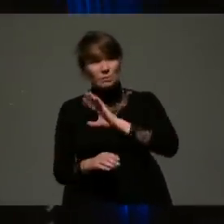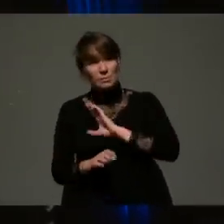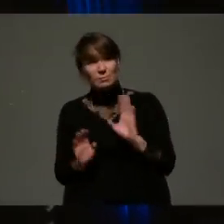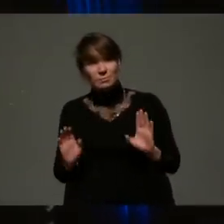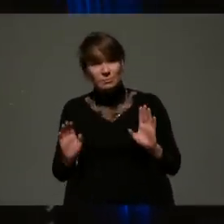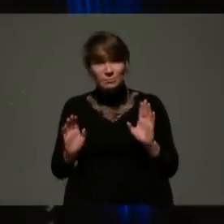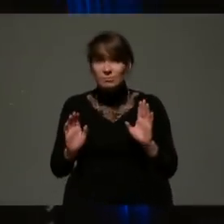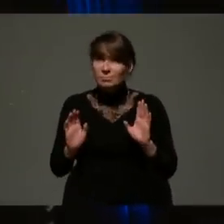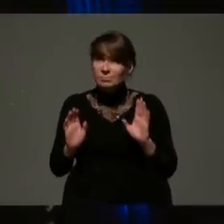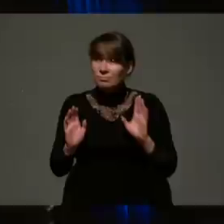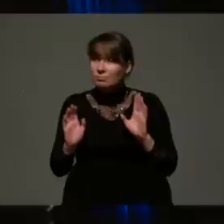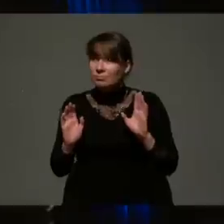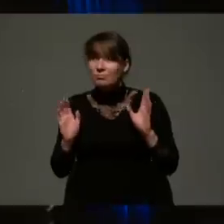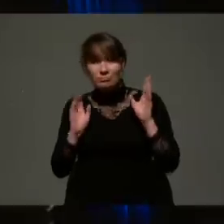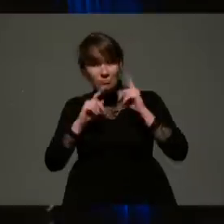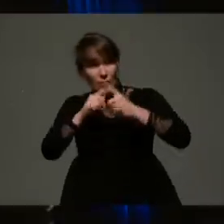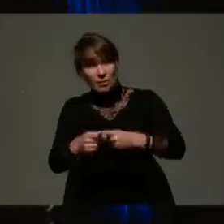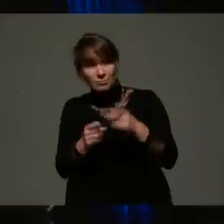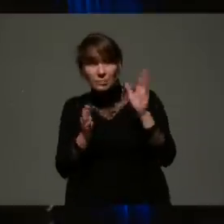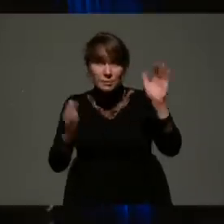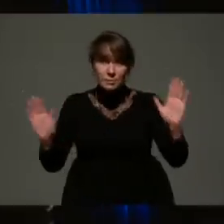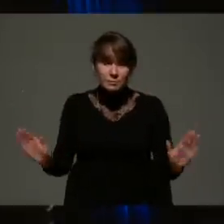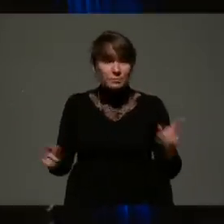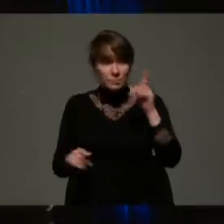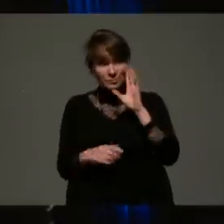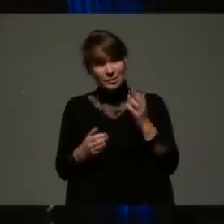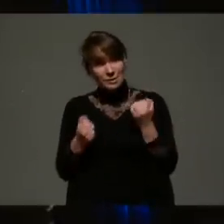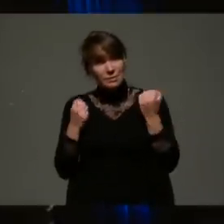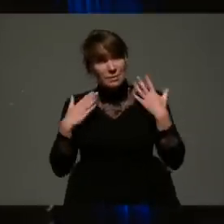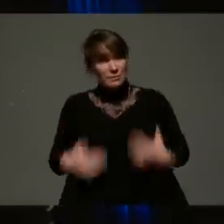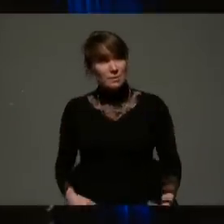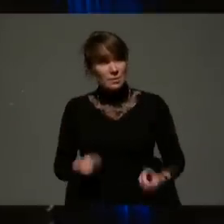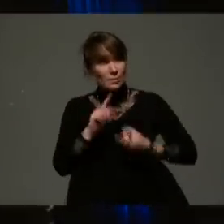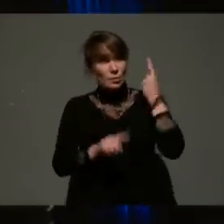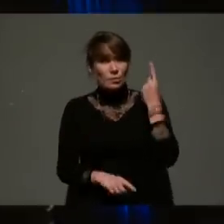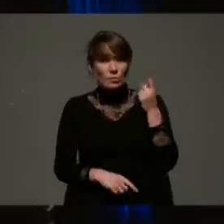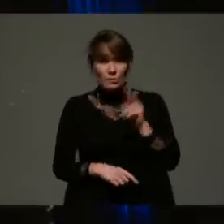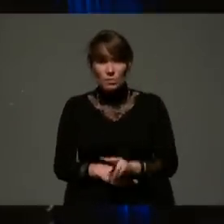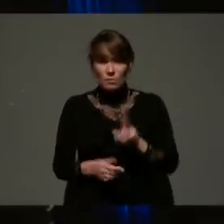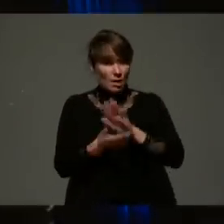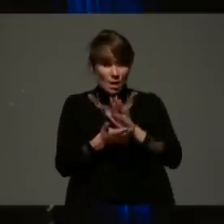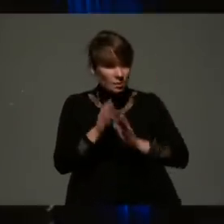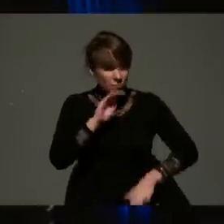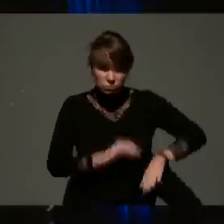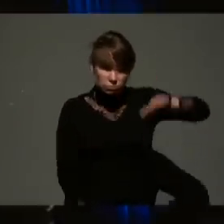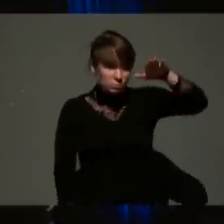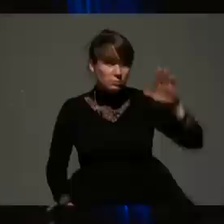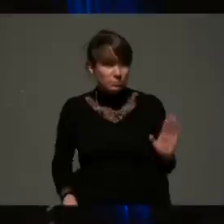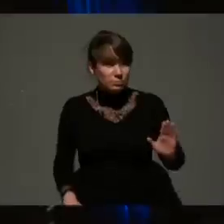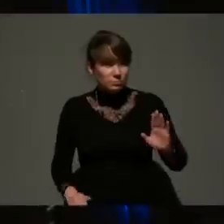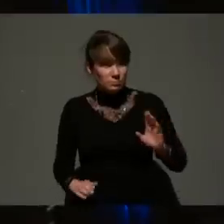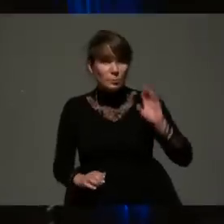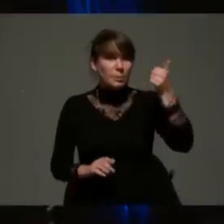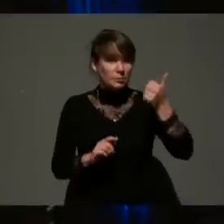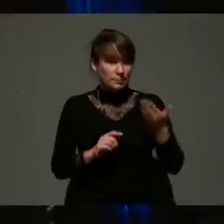l'activité physique, c'est un déterminant majeur de la santé et à tous les âges. Ça, c'est une première notion